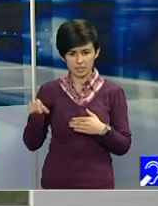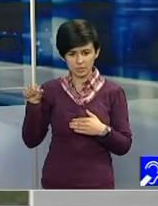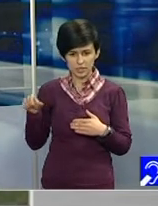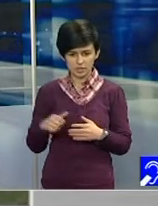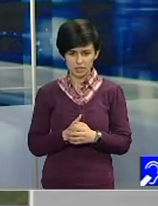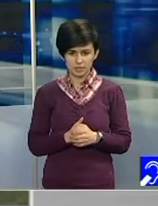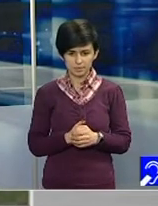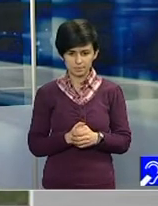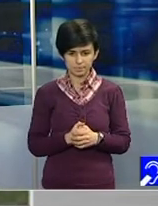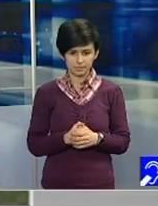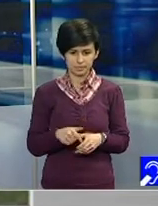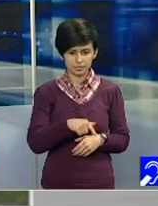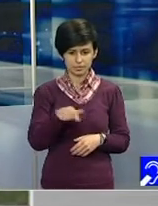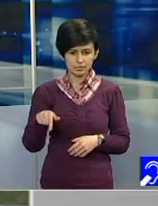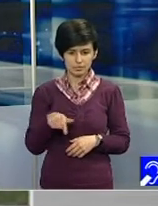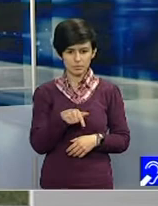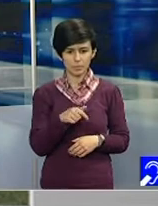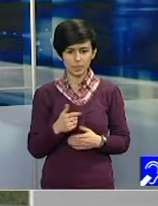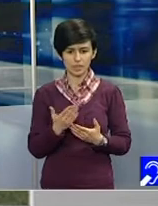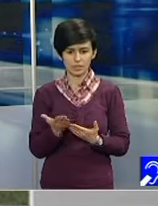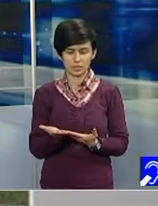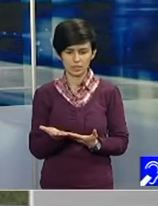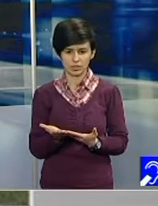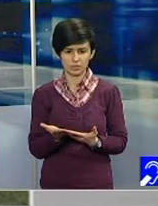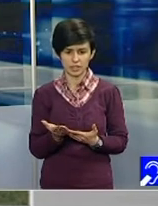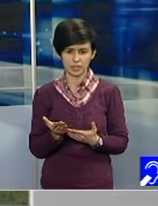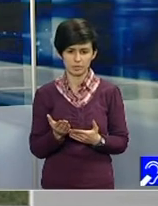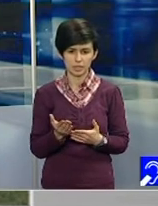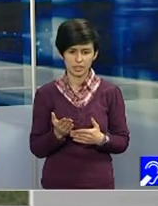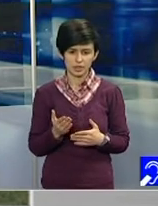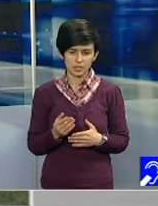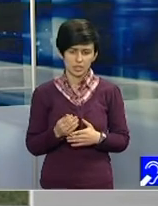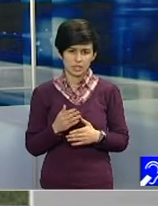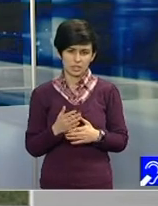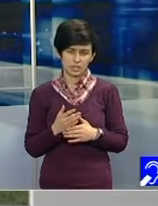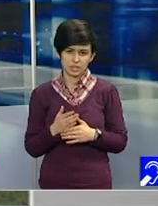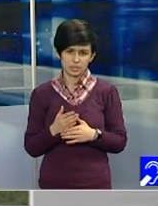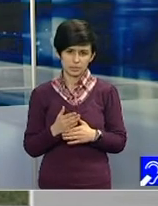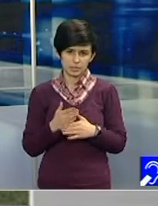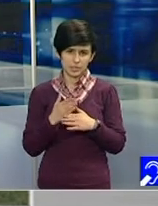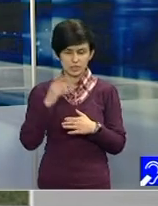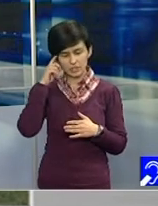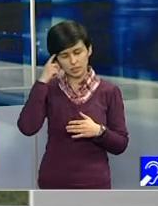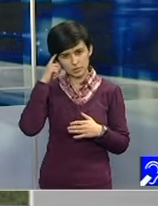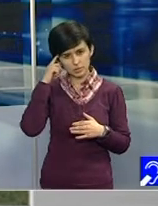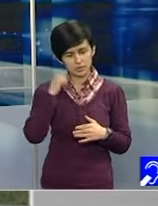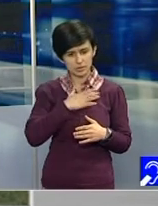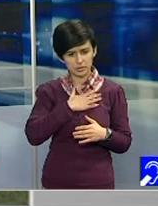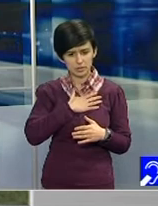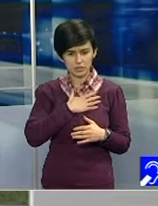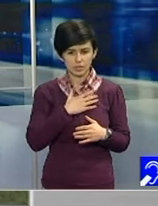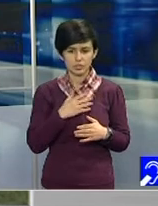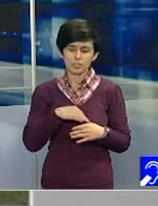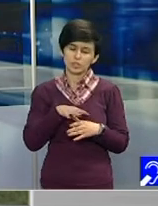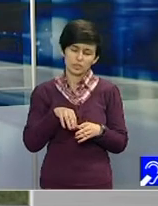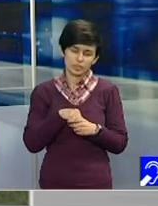asigurăm prin informație, prin sprijin și spiritual, și psihologic, și uman, și